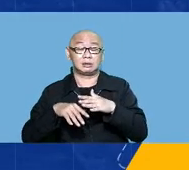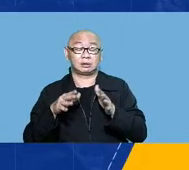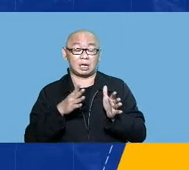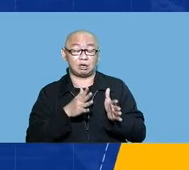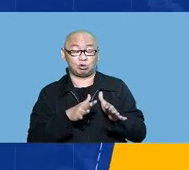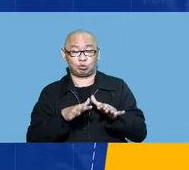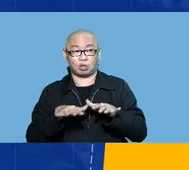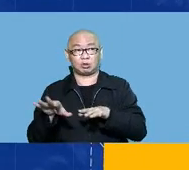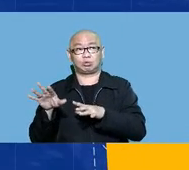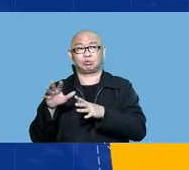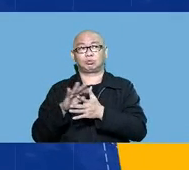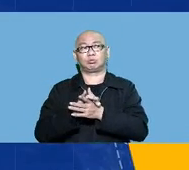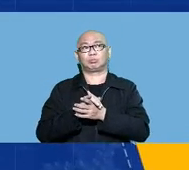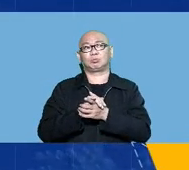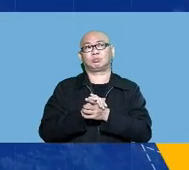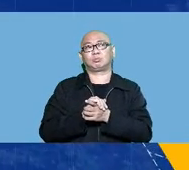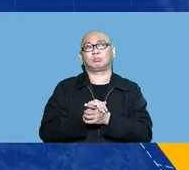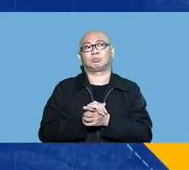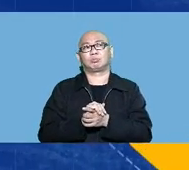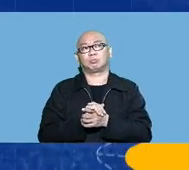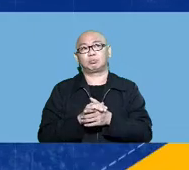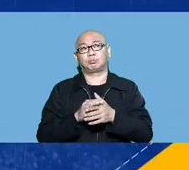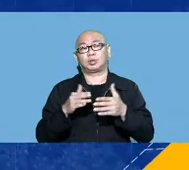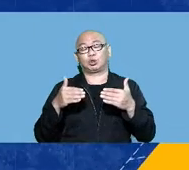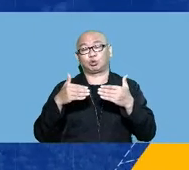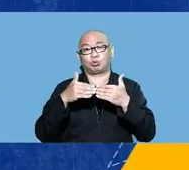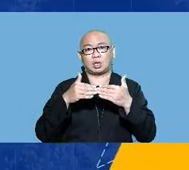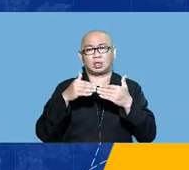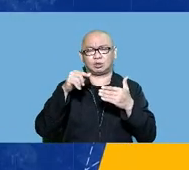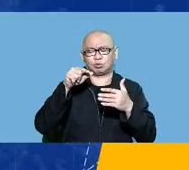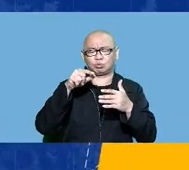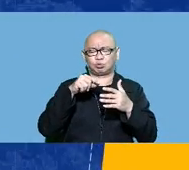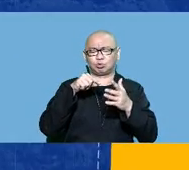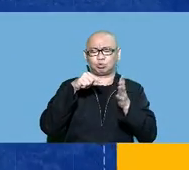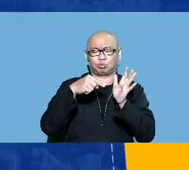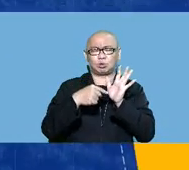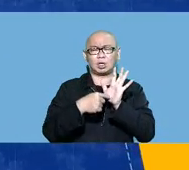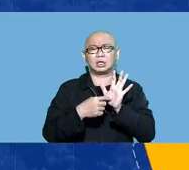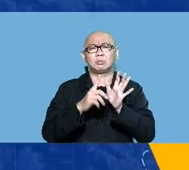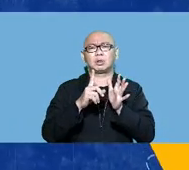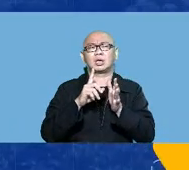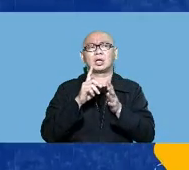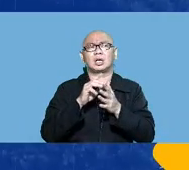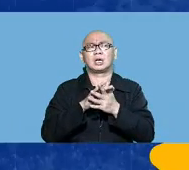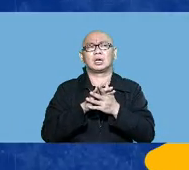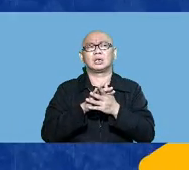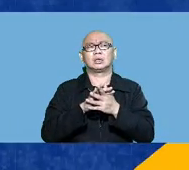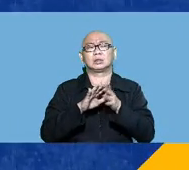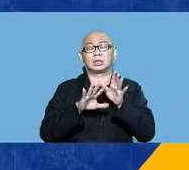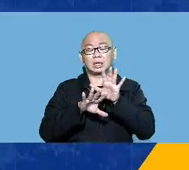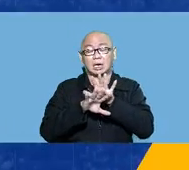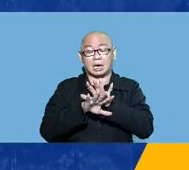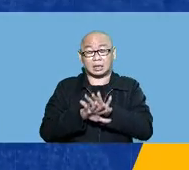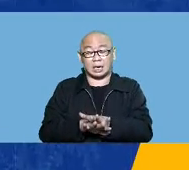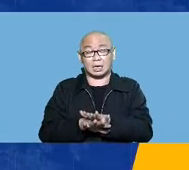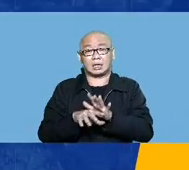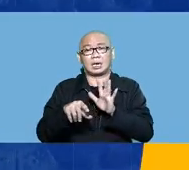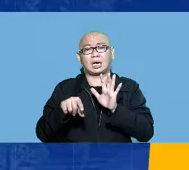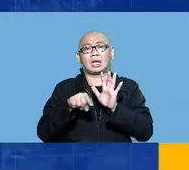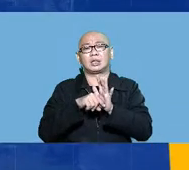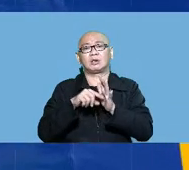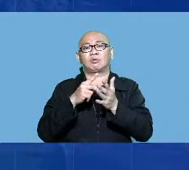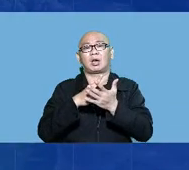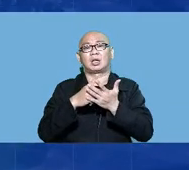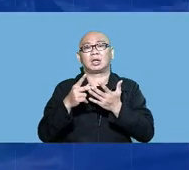saluran luncur bendungan, yang itu menunjukkan sudah adanya isapan atau tekanan negatif, karena